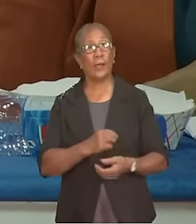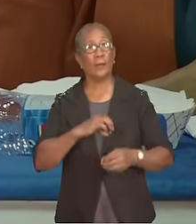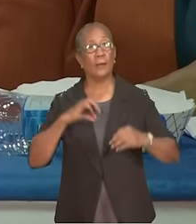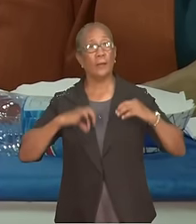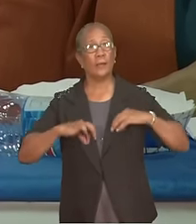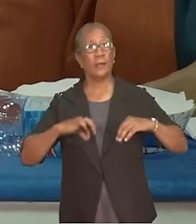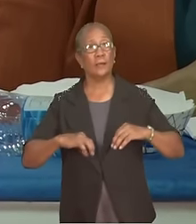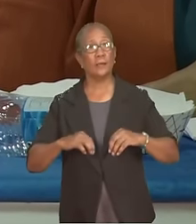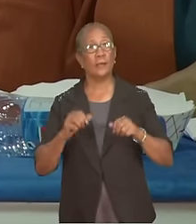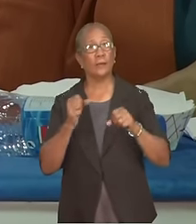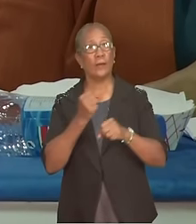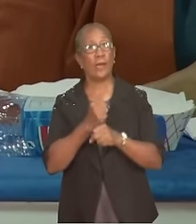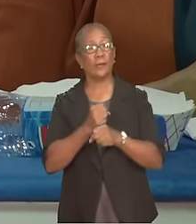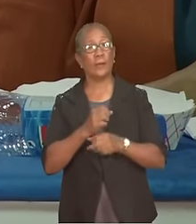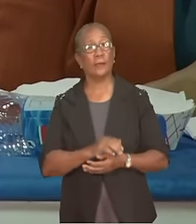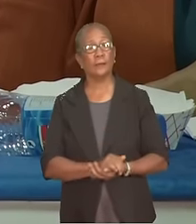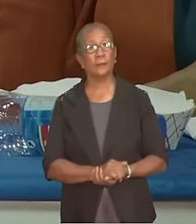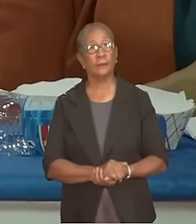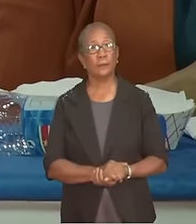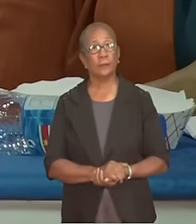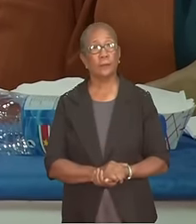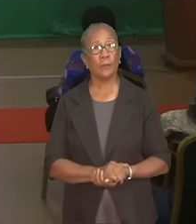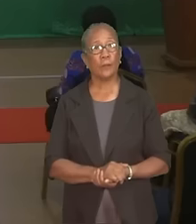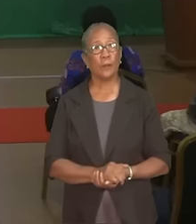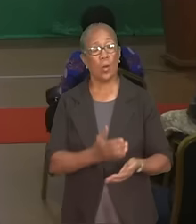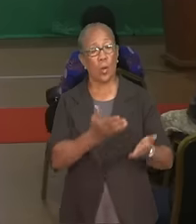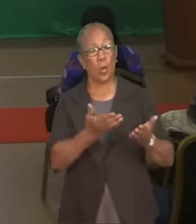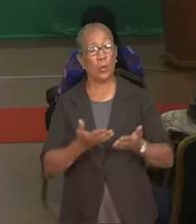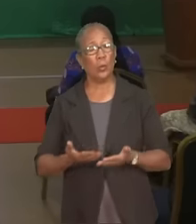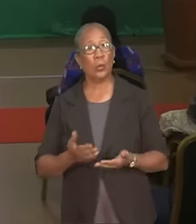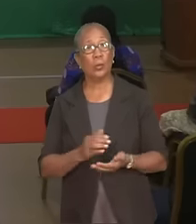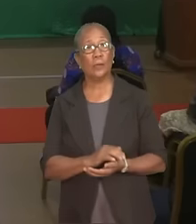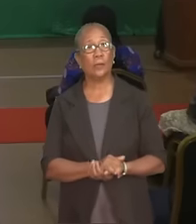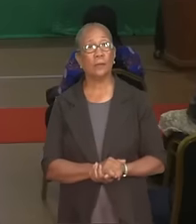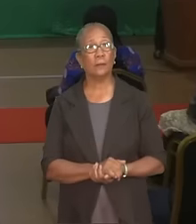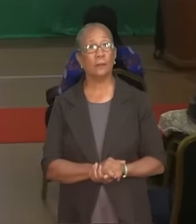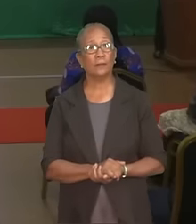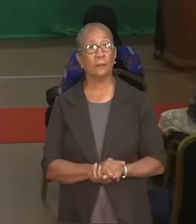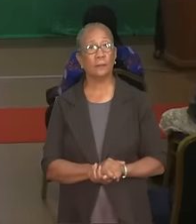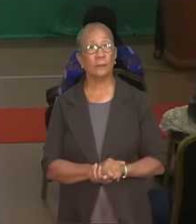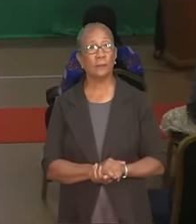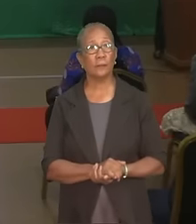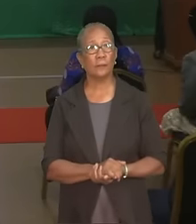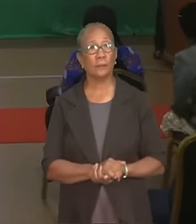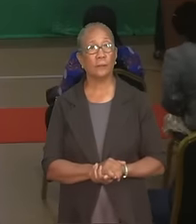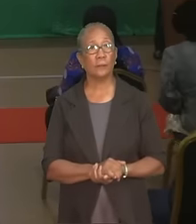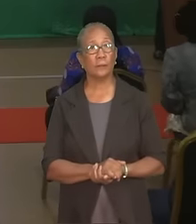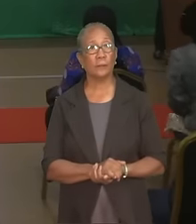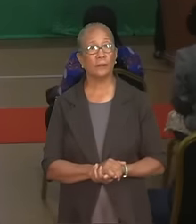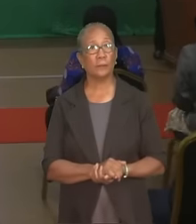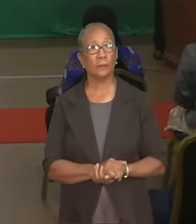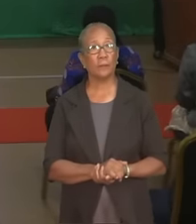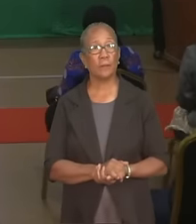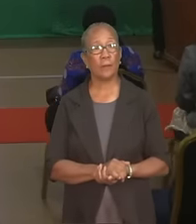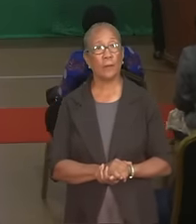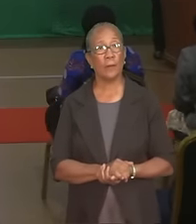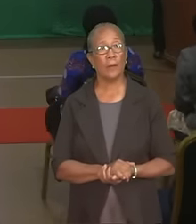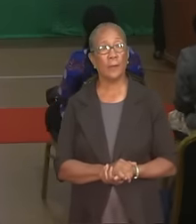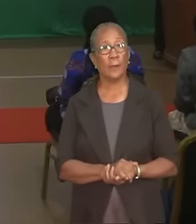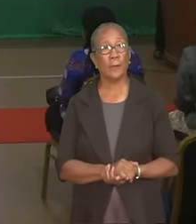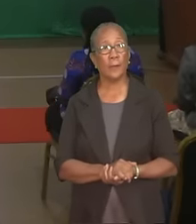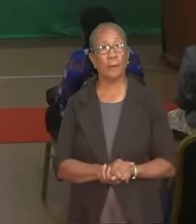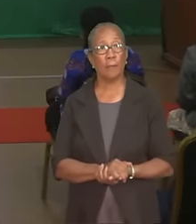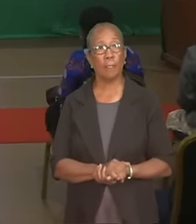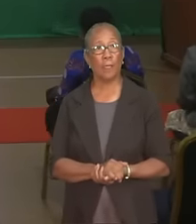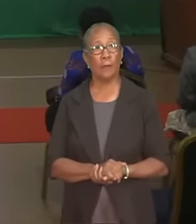minister. Mag ik u uitnodigen naar voren? Kunt u een paar stappen naar voren maken? Ja, dank u wel.